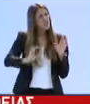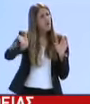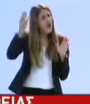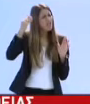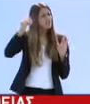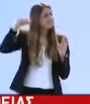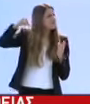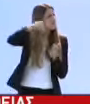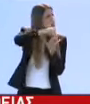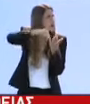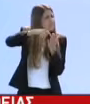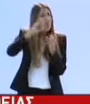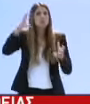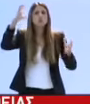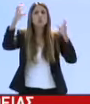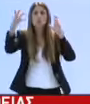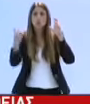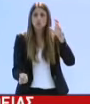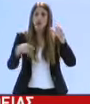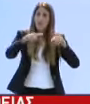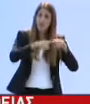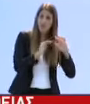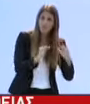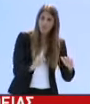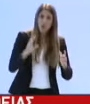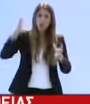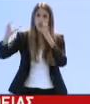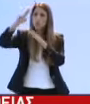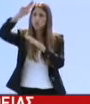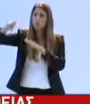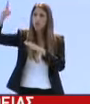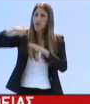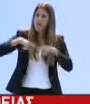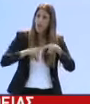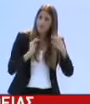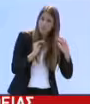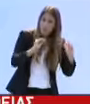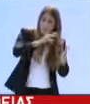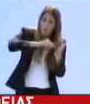εγκαταλείφθηκαν σε ολόκληρο τον κόσμο, εδώ πέρα να παραμένουν ισχυρές.